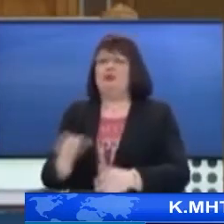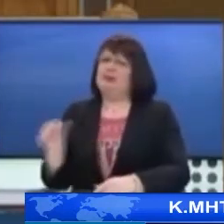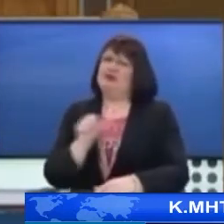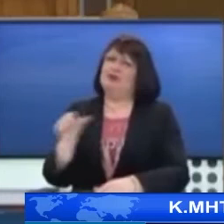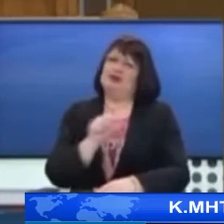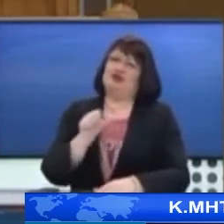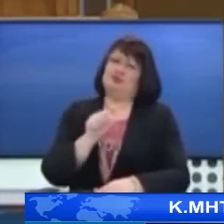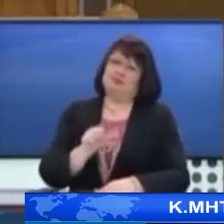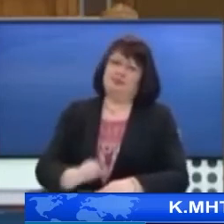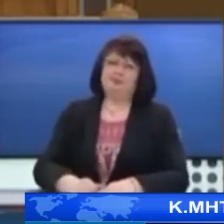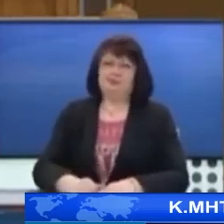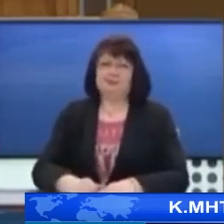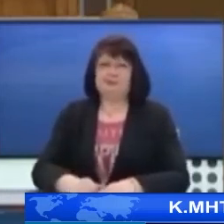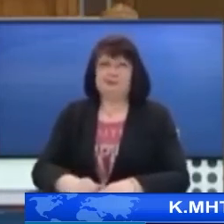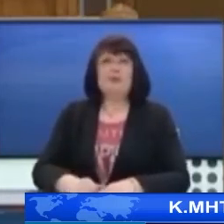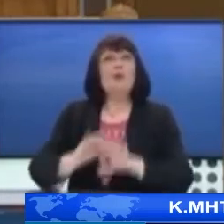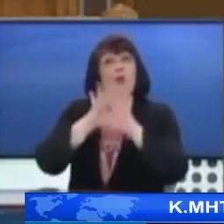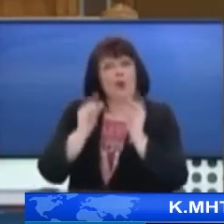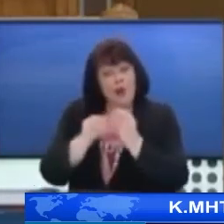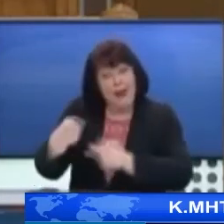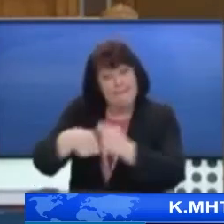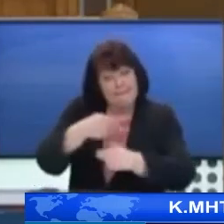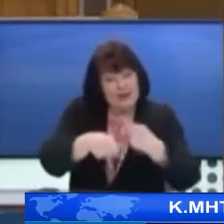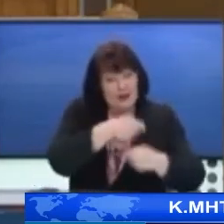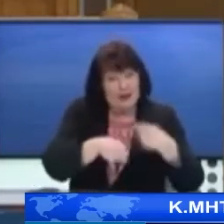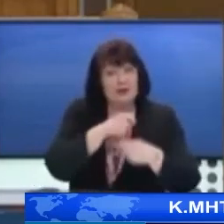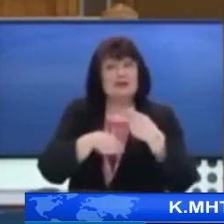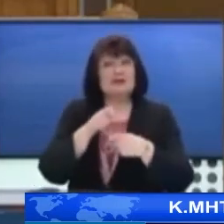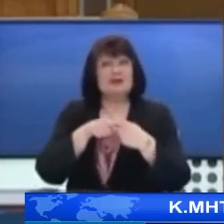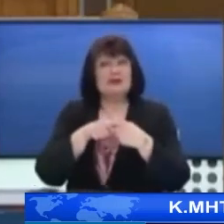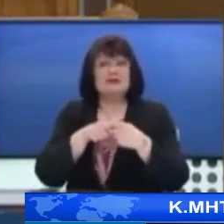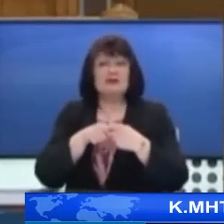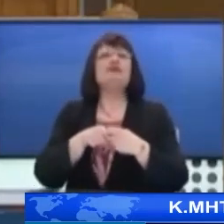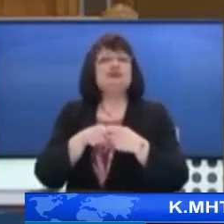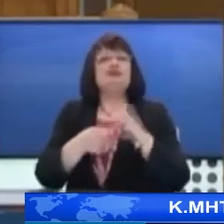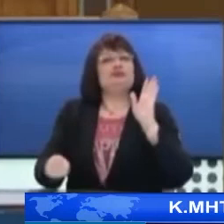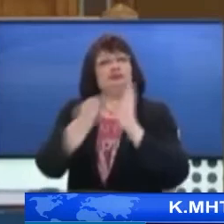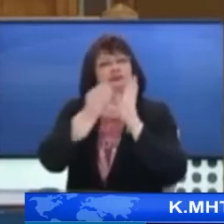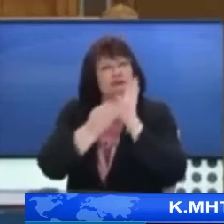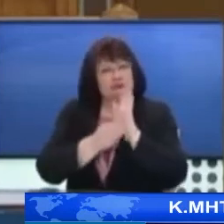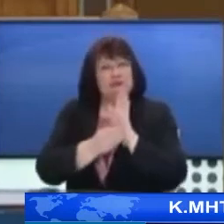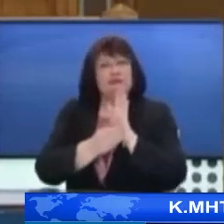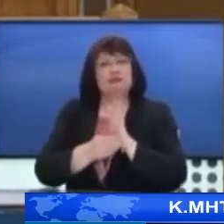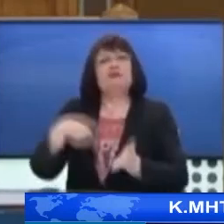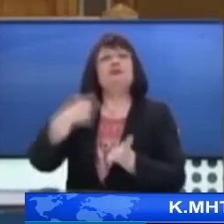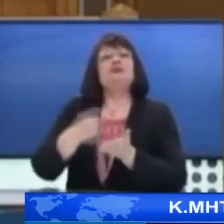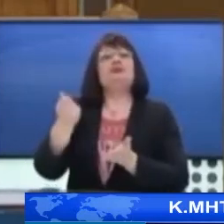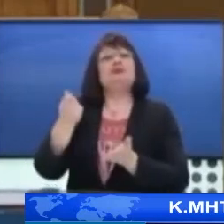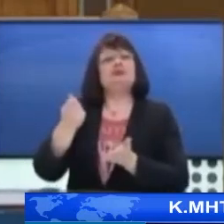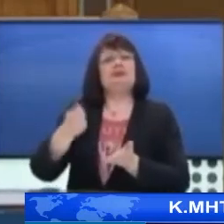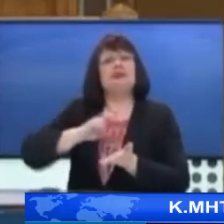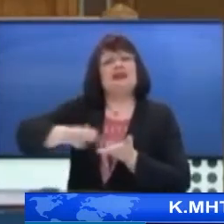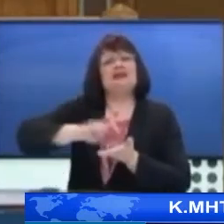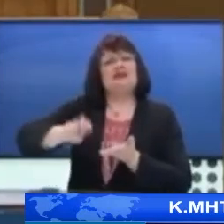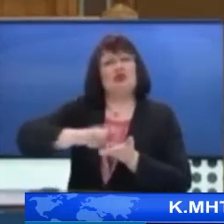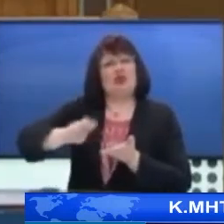είδους επιστρεπτέα προκαταβολή. Όλες υπάρχθησαν προφανώς στην κάλυψη των μισθών και των